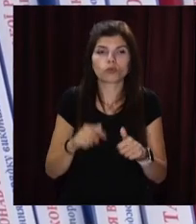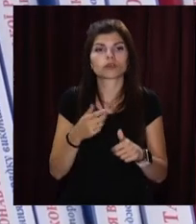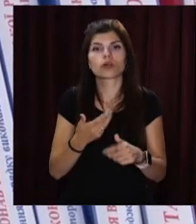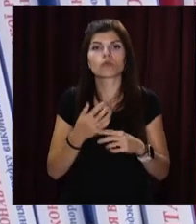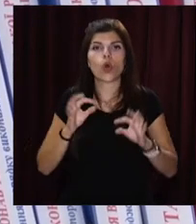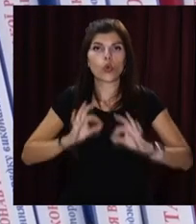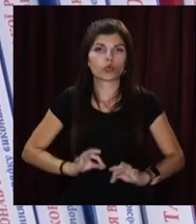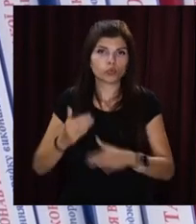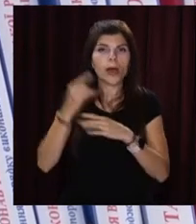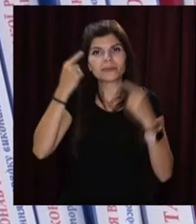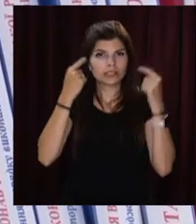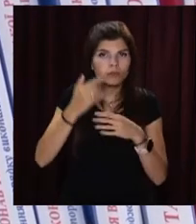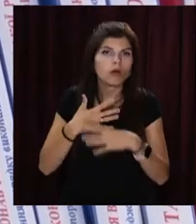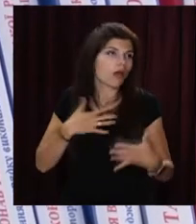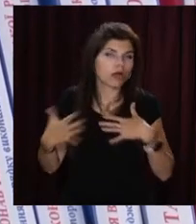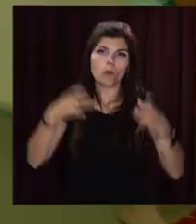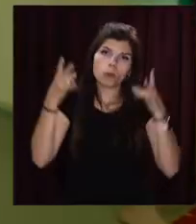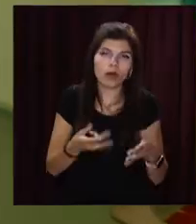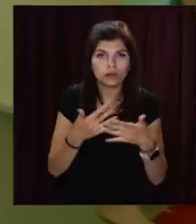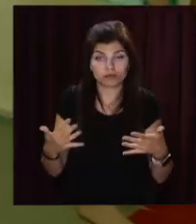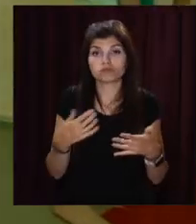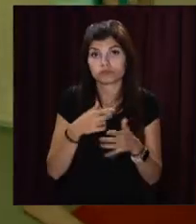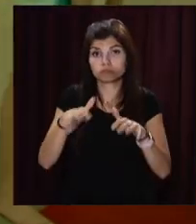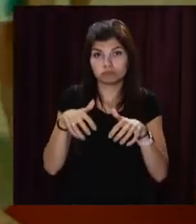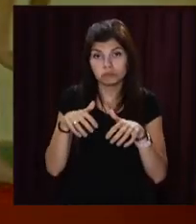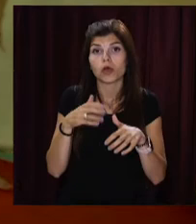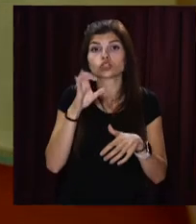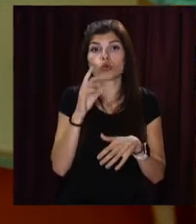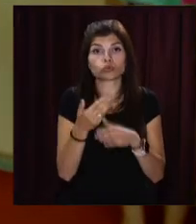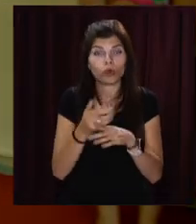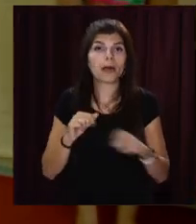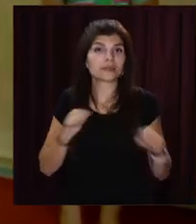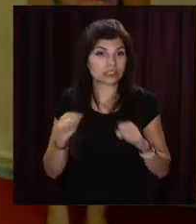або з дитиною сім'я може перебути.